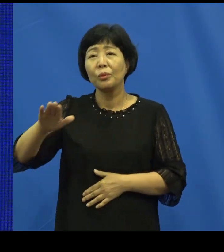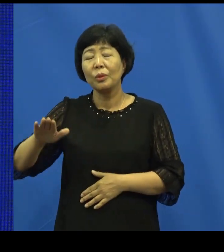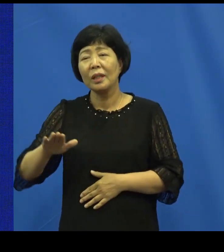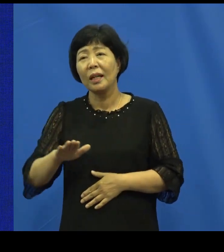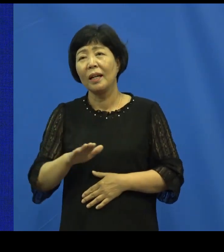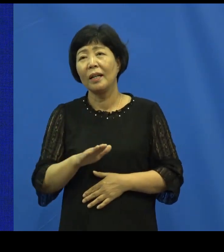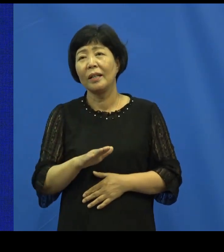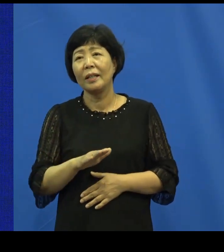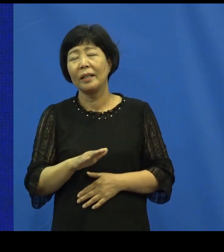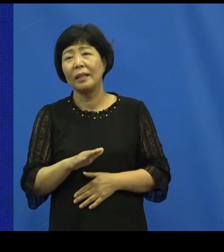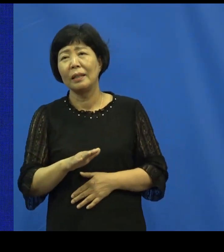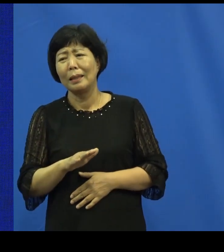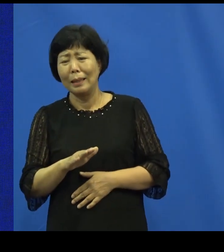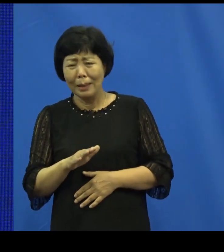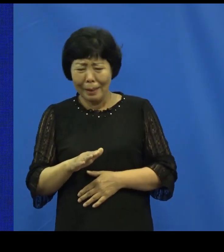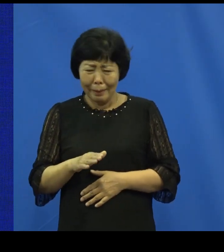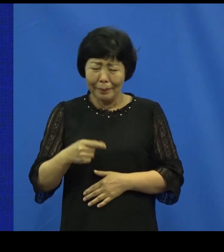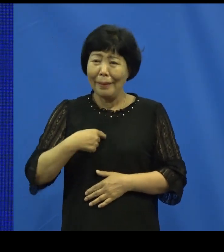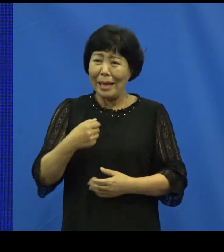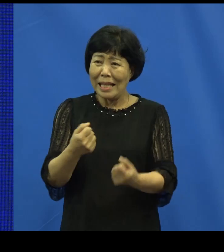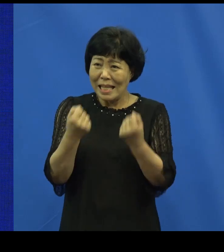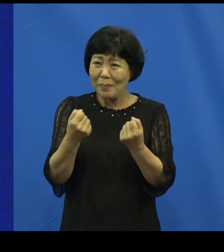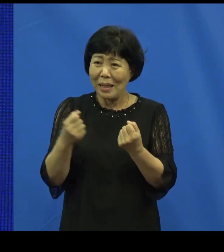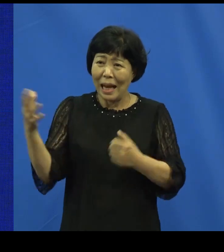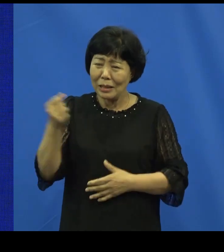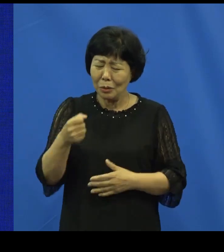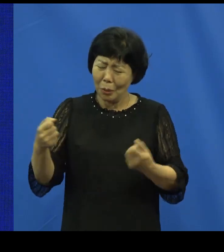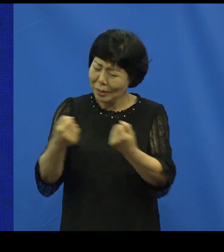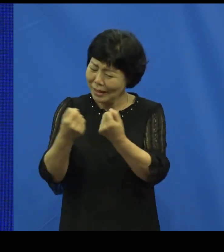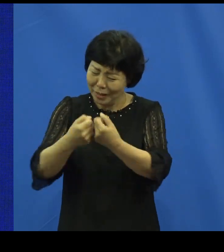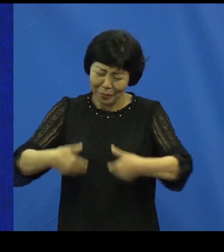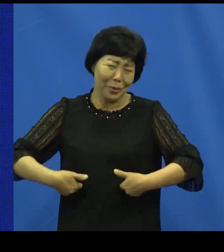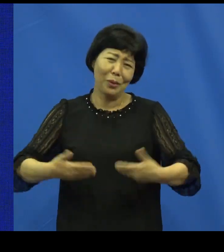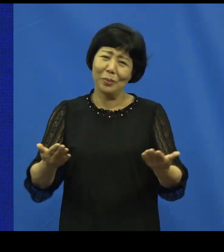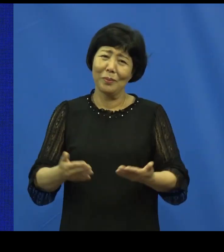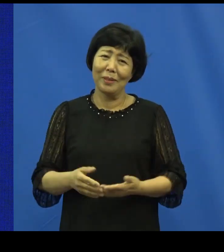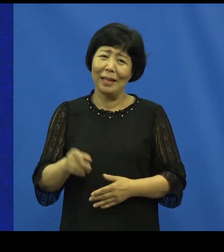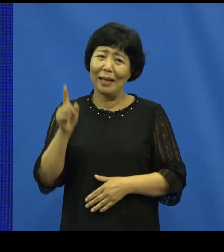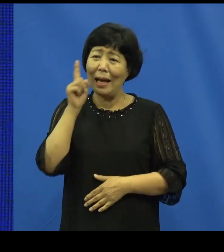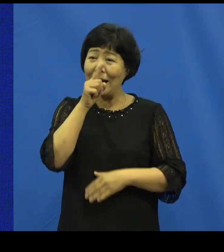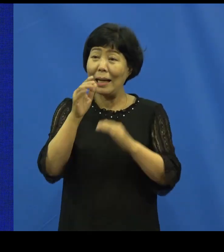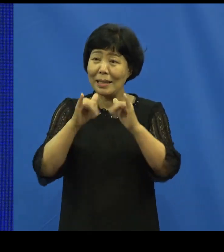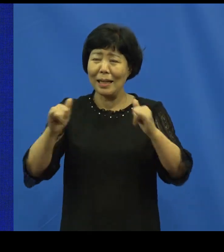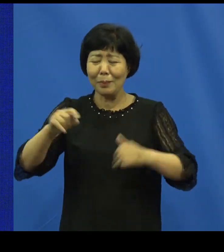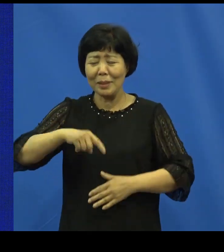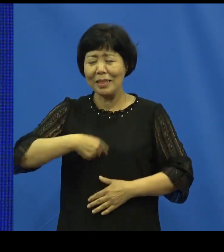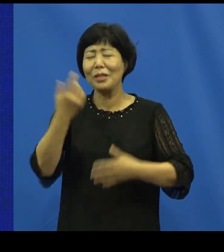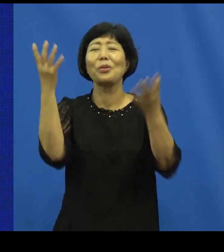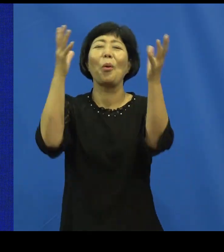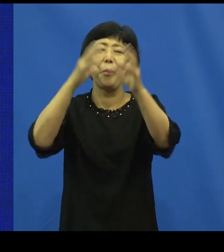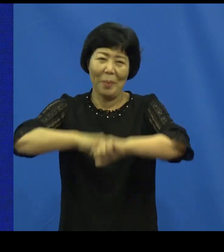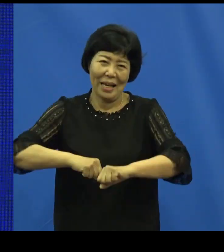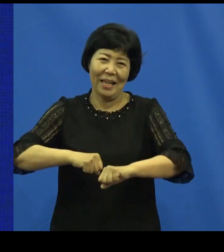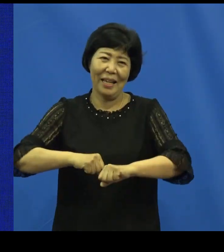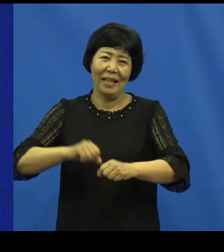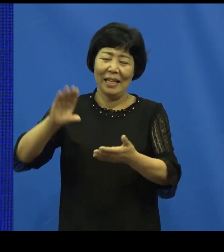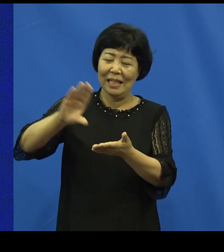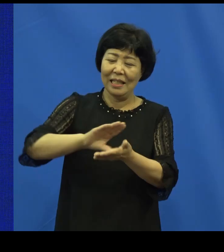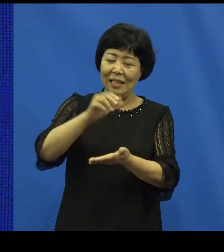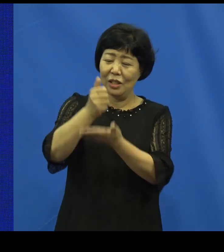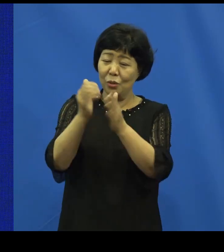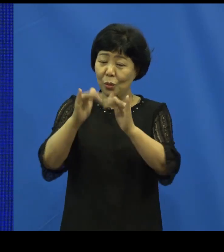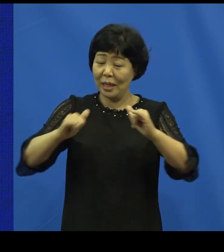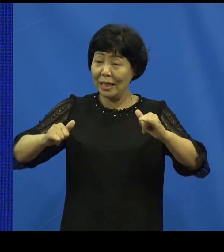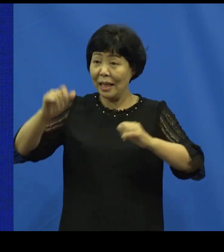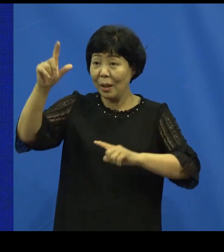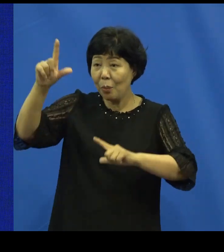함께 그렇게 싸울 필요가 없어요. 여러분, 악은 스스로 망하게 되어 있는 것입니다. 그리스도인들이 취해야 될 태도는